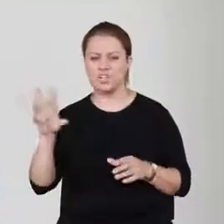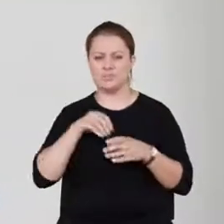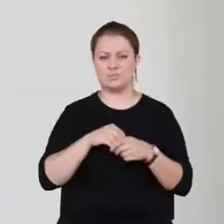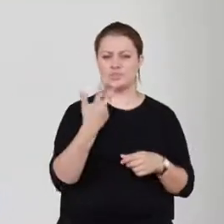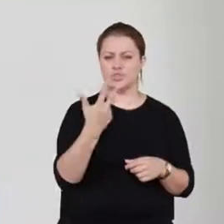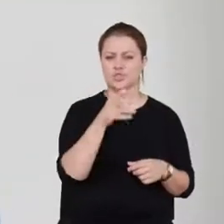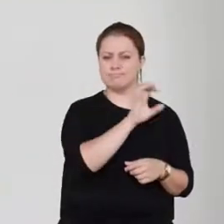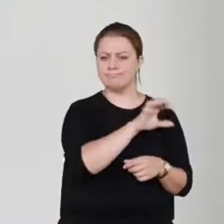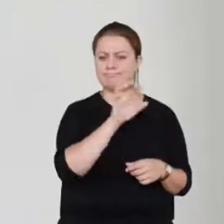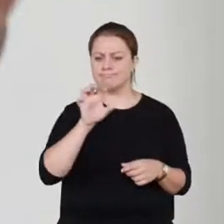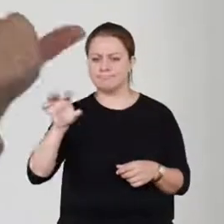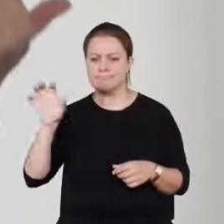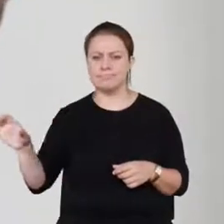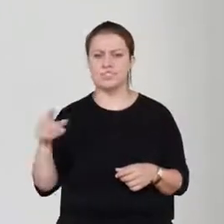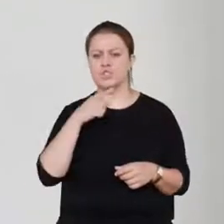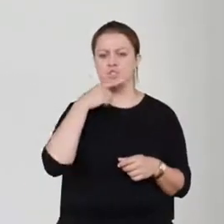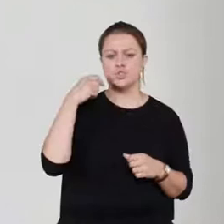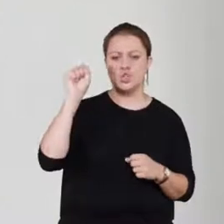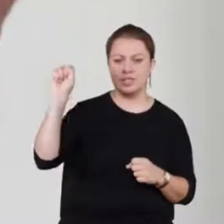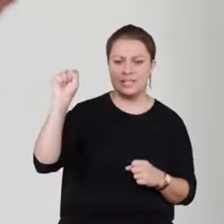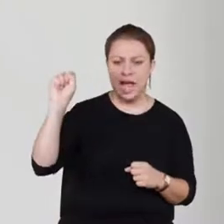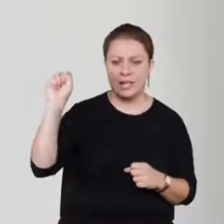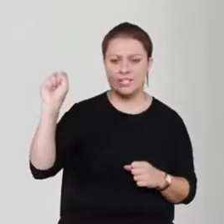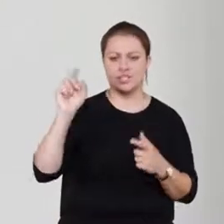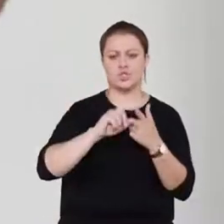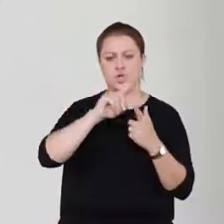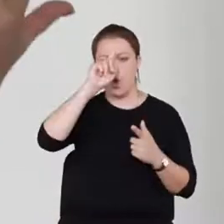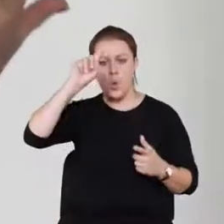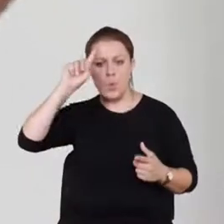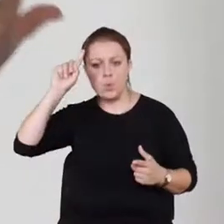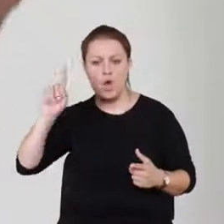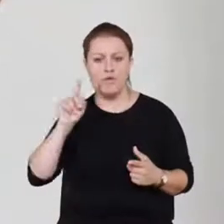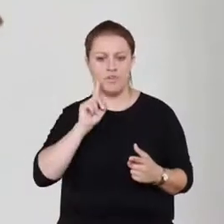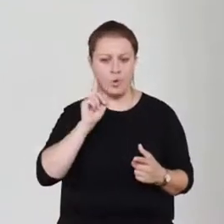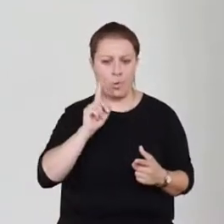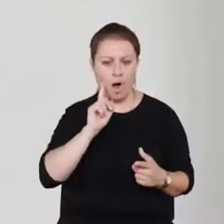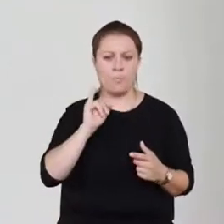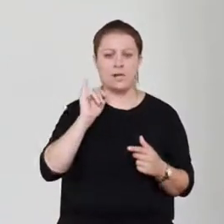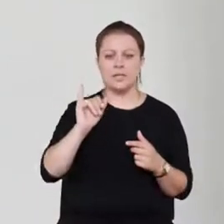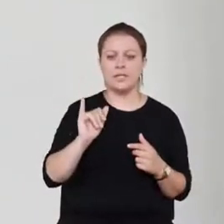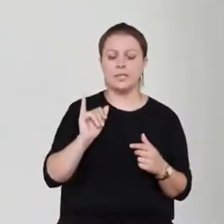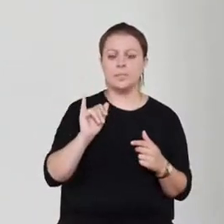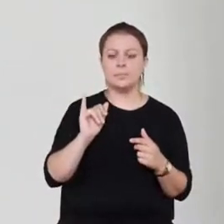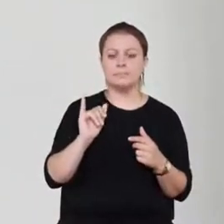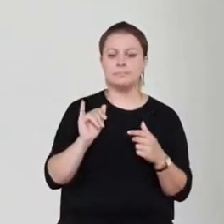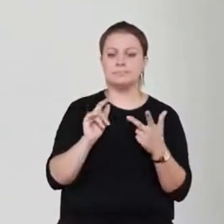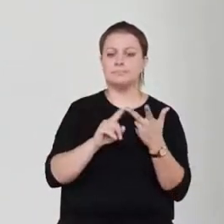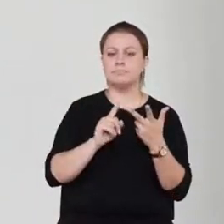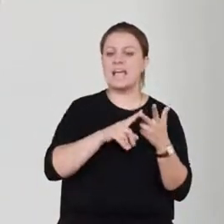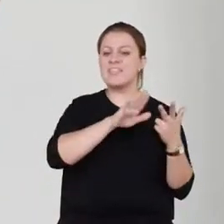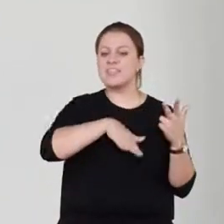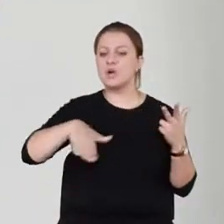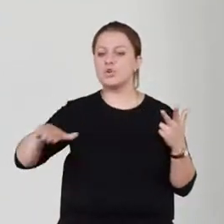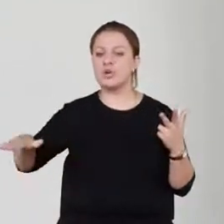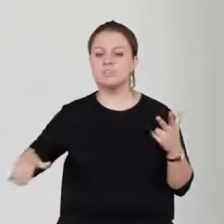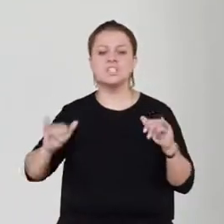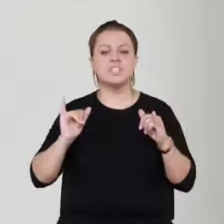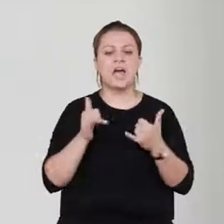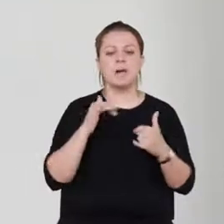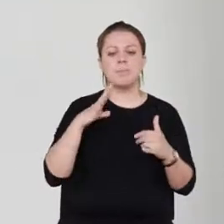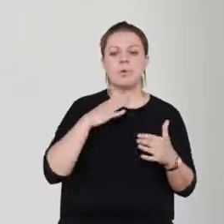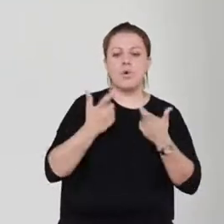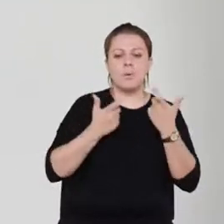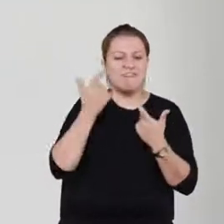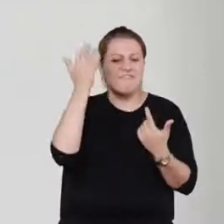ważnych, czyli socjalistyczny, ludowy, czyli chłopski oraz narodowcy wyobrażali sobie